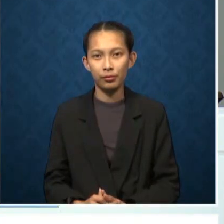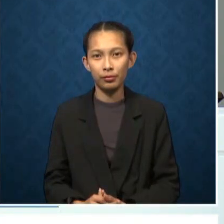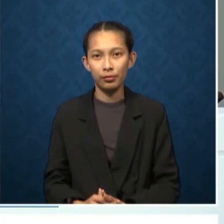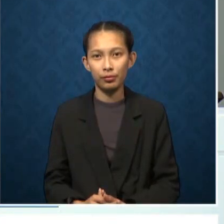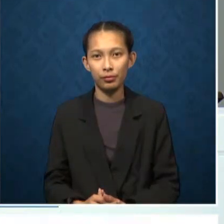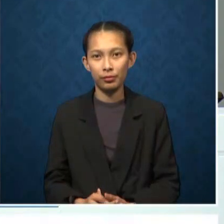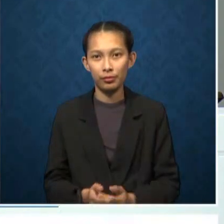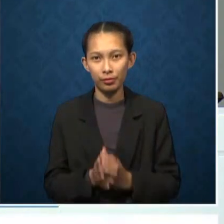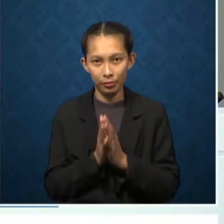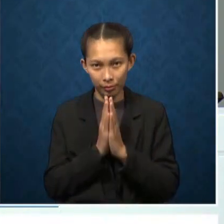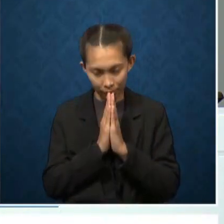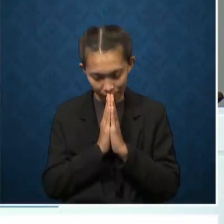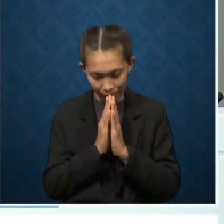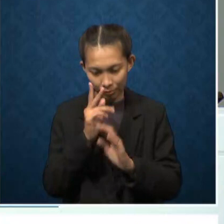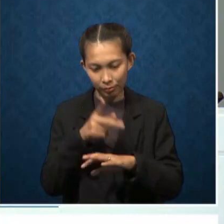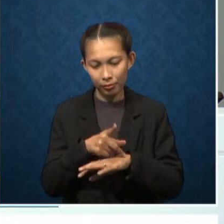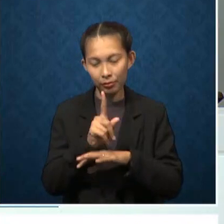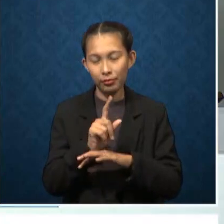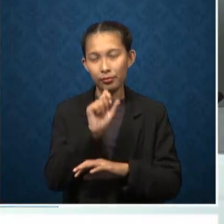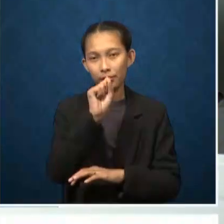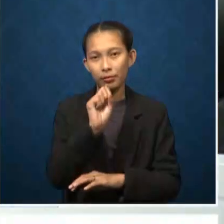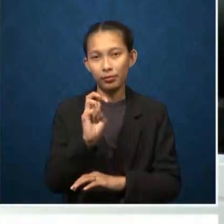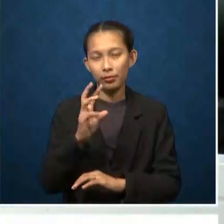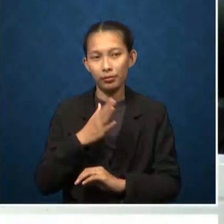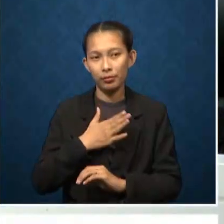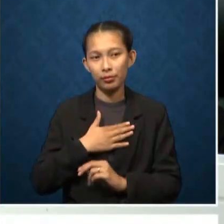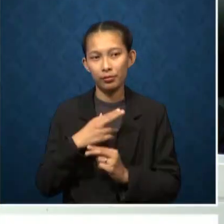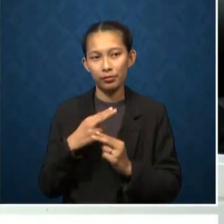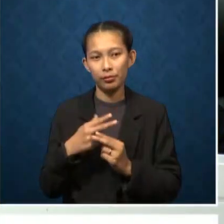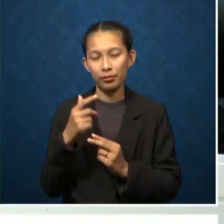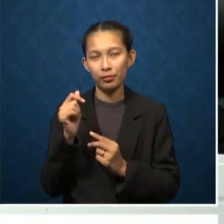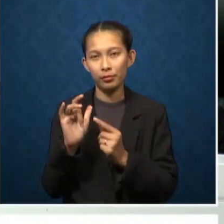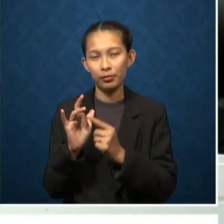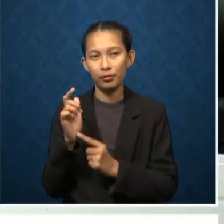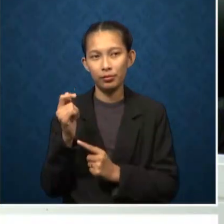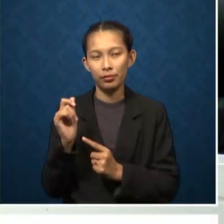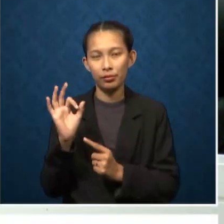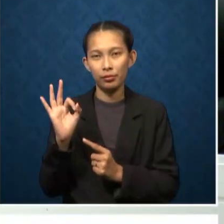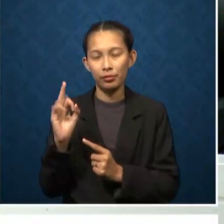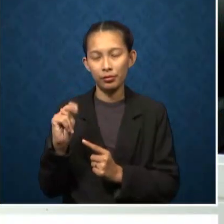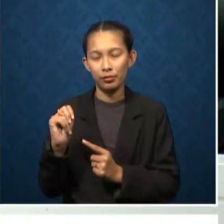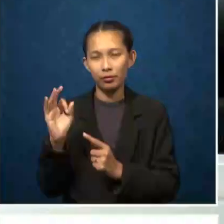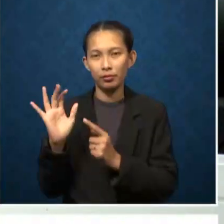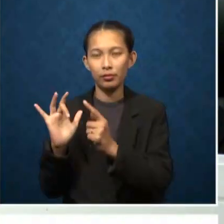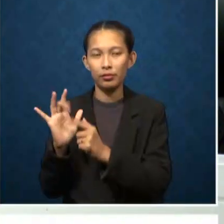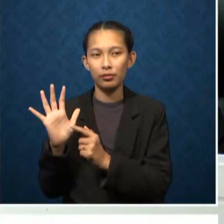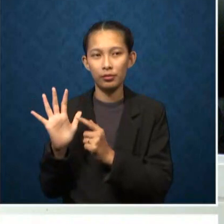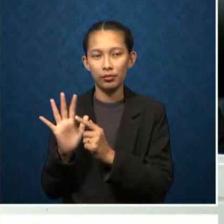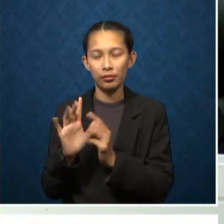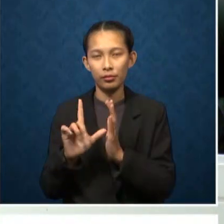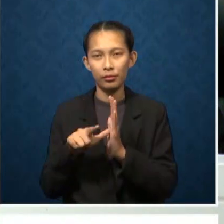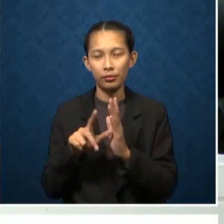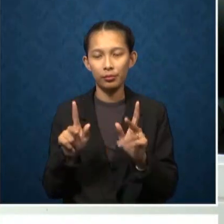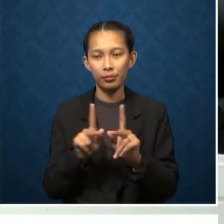กราบเรียนท่านประธานวุฒิสภาที่เคารพดิฉันนางสาวอ้อนฟ้าเวชชาชีวะเลขาธิการคณะกรรมการพัฒนาระบบราช